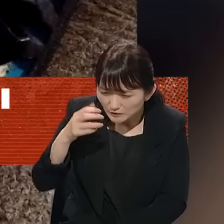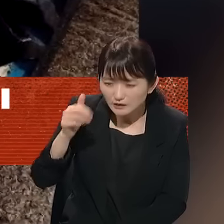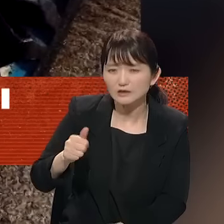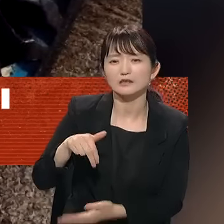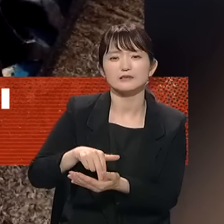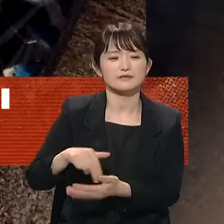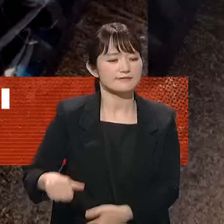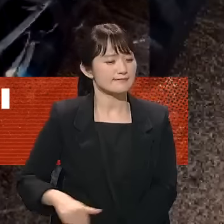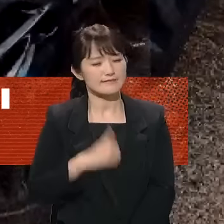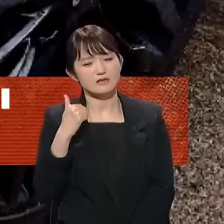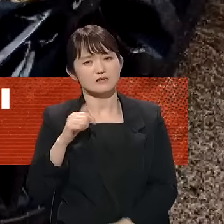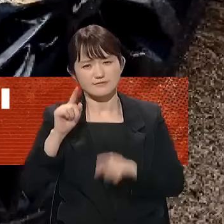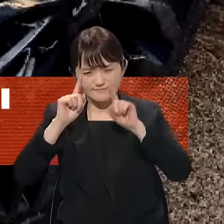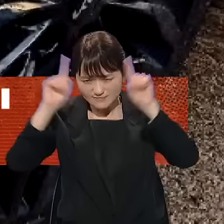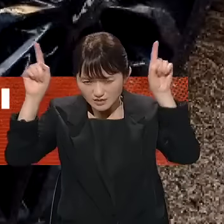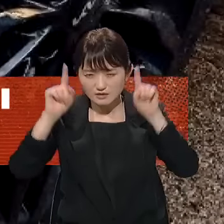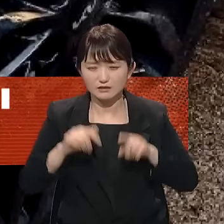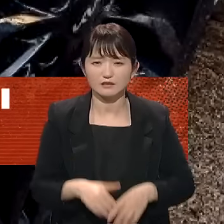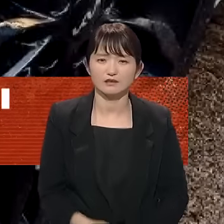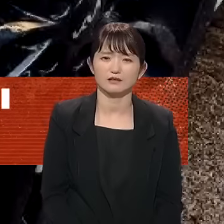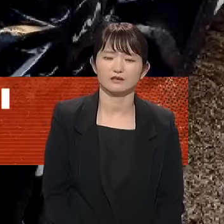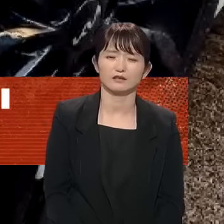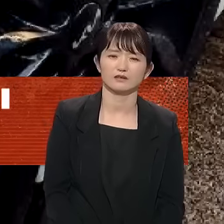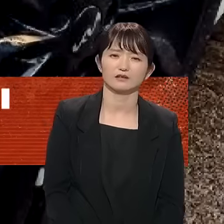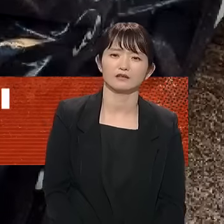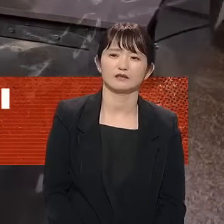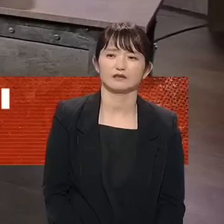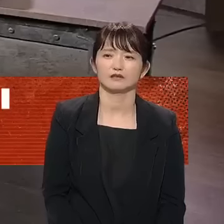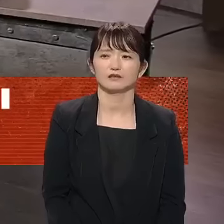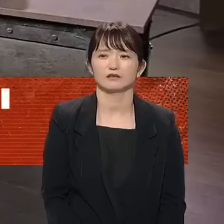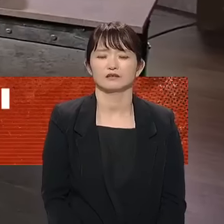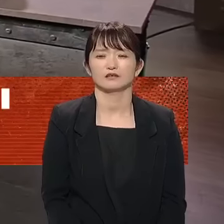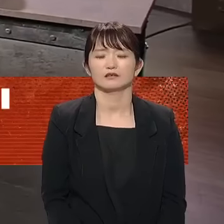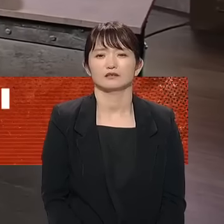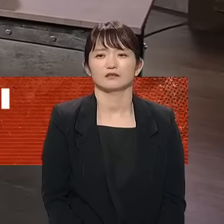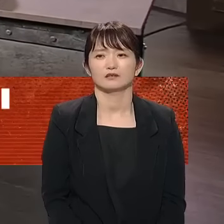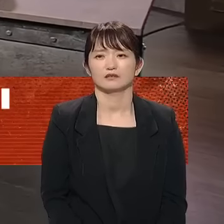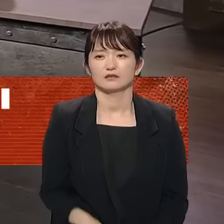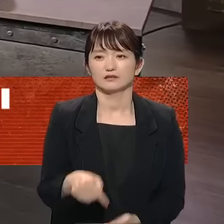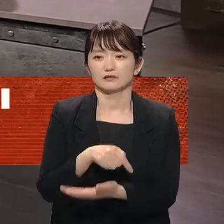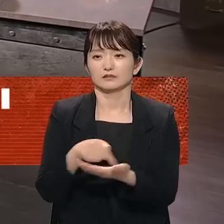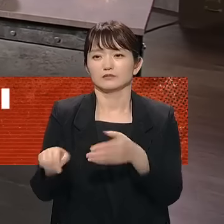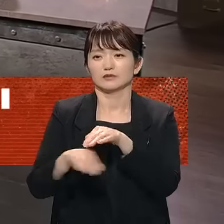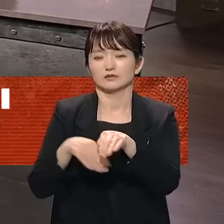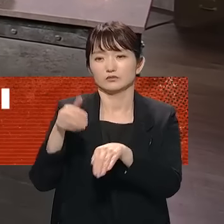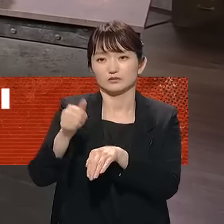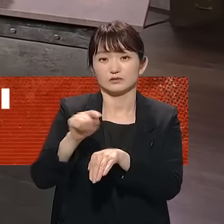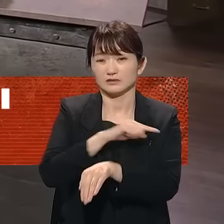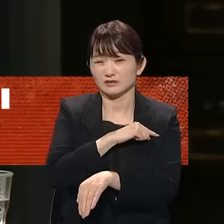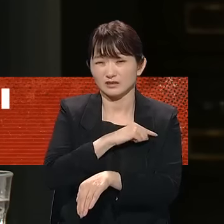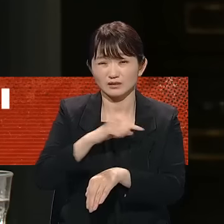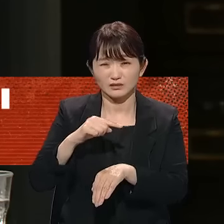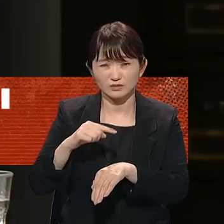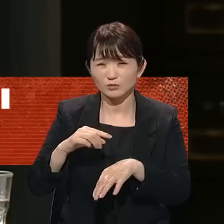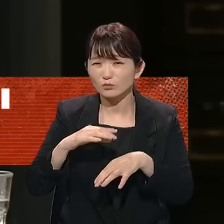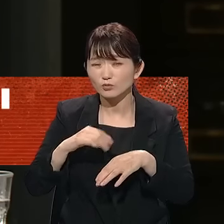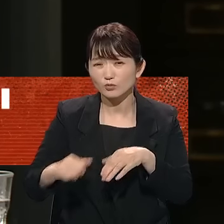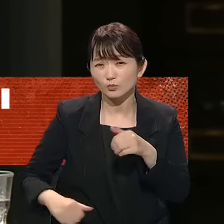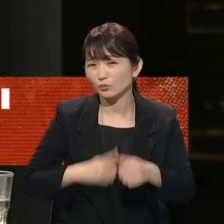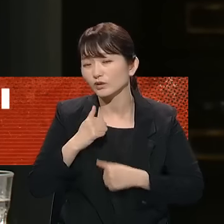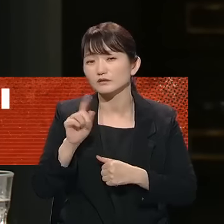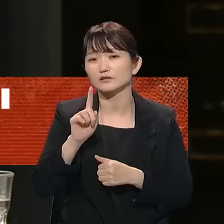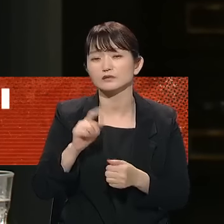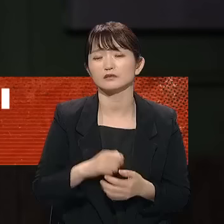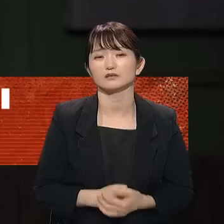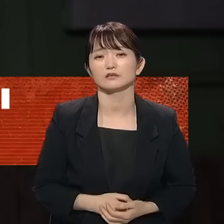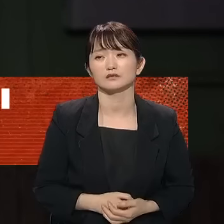상당히 화가 날 일이죠. 아 당연히 화나죠. 자 그런데 피해 차주가 진짜 제일 그 화가 나는 포인트가 따로 있잖아요. 네,